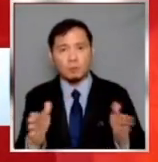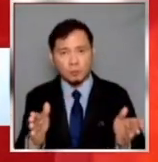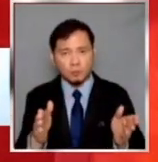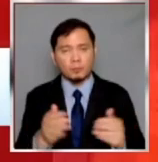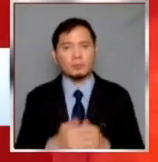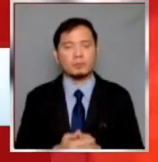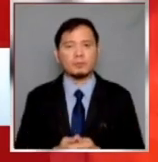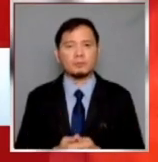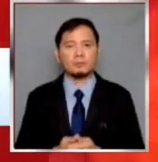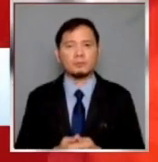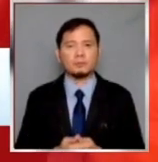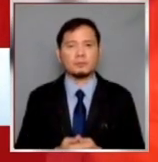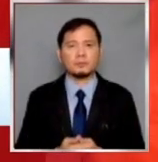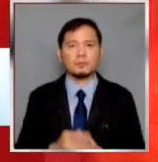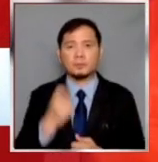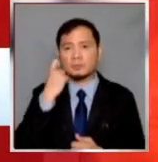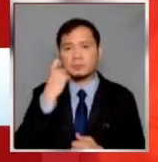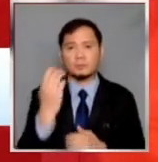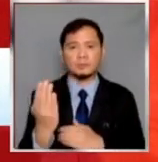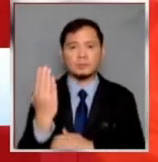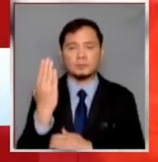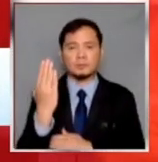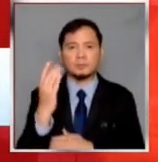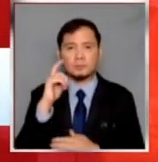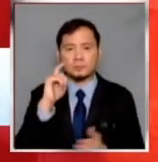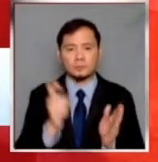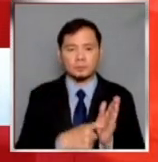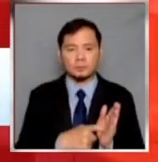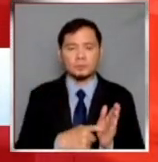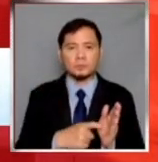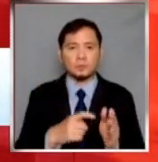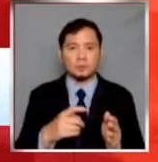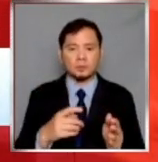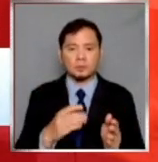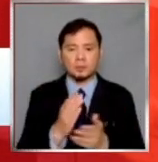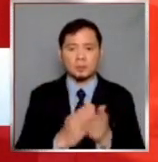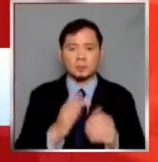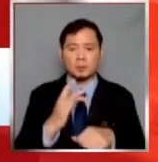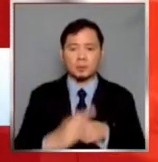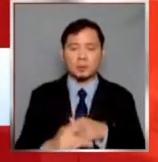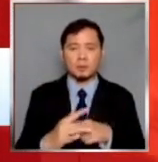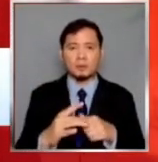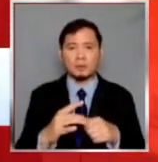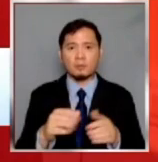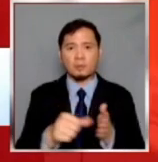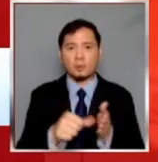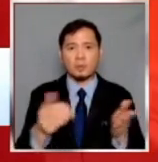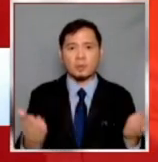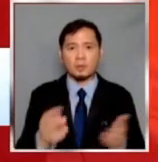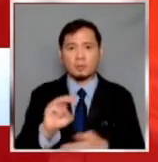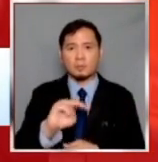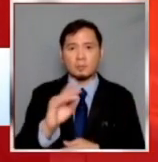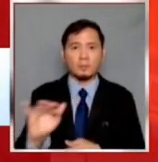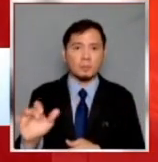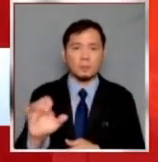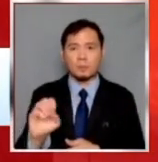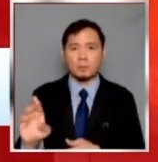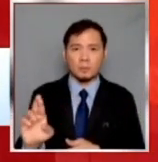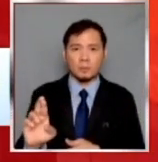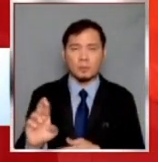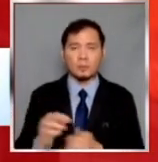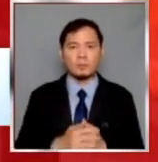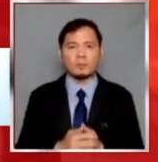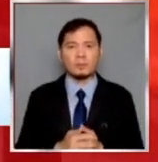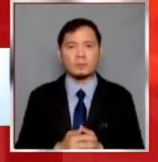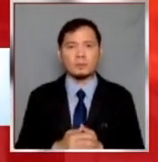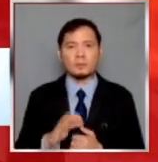de Oro City Police Director, Police Colonel Aaron Mandia. Ayon sa kanya, sa pag-iikot niya mula kaninang alas